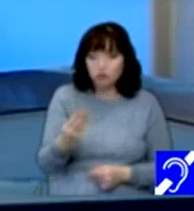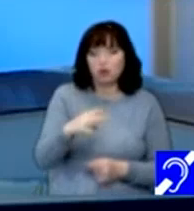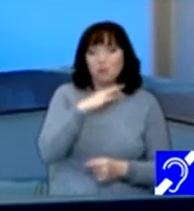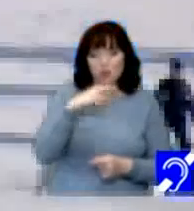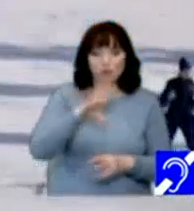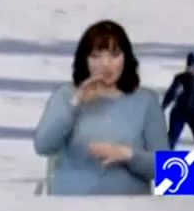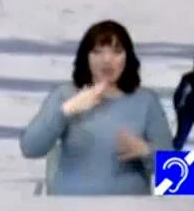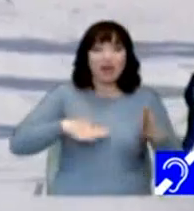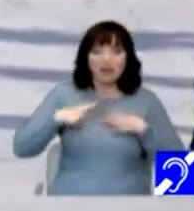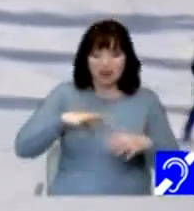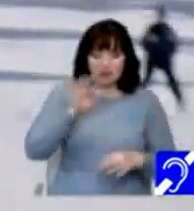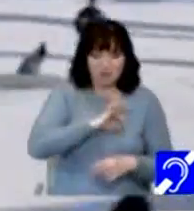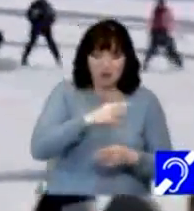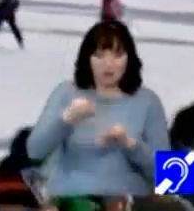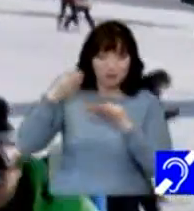localnicilor.